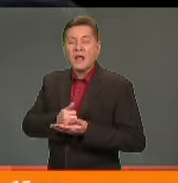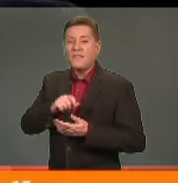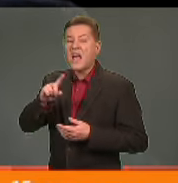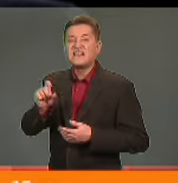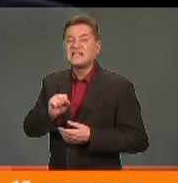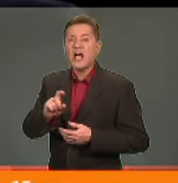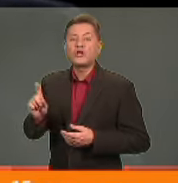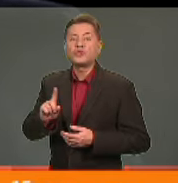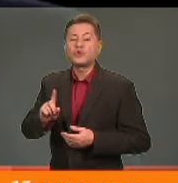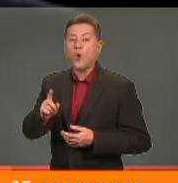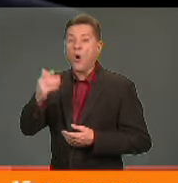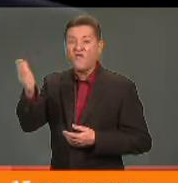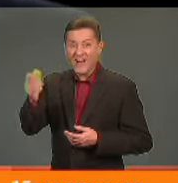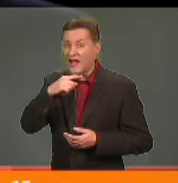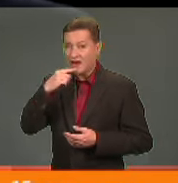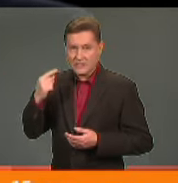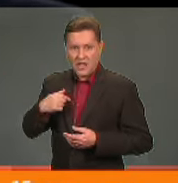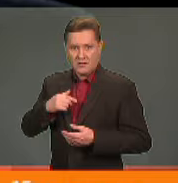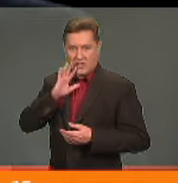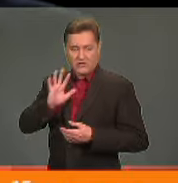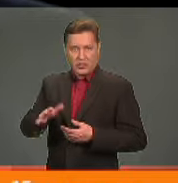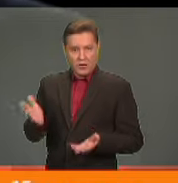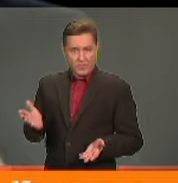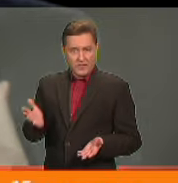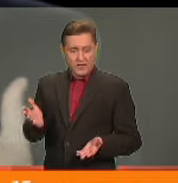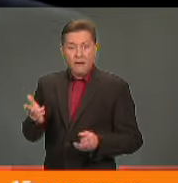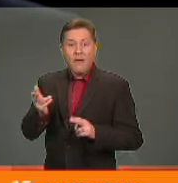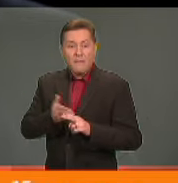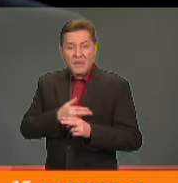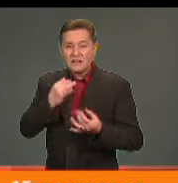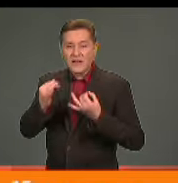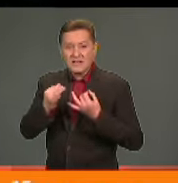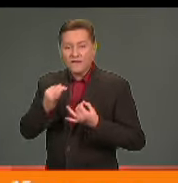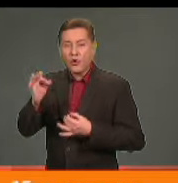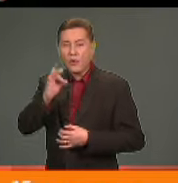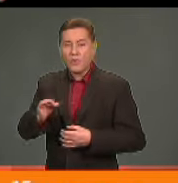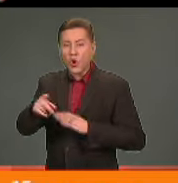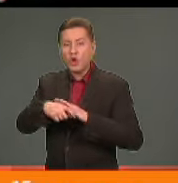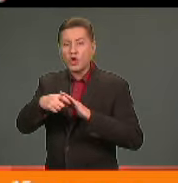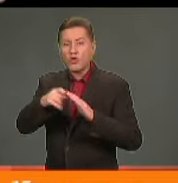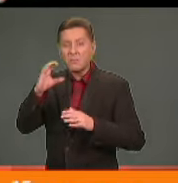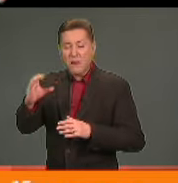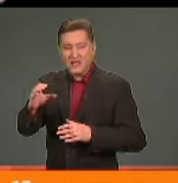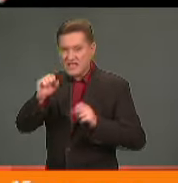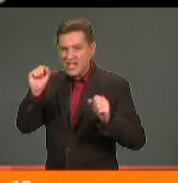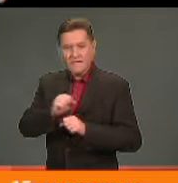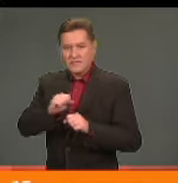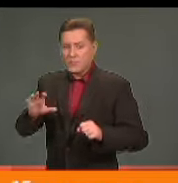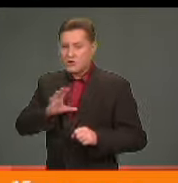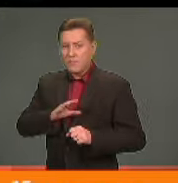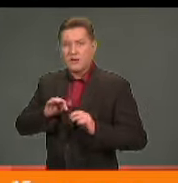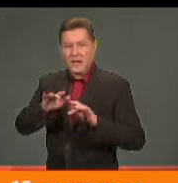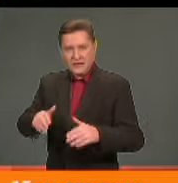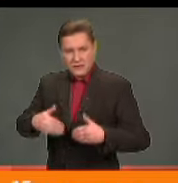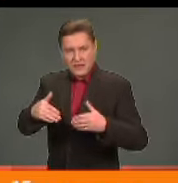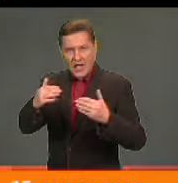вы нас так не любите, с чем, собственно, мы и ехали. И без разговора про Донбасс, ну, просто невозможно было идти дальше. И я